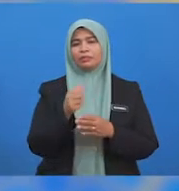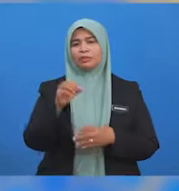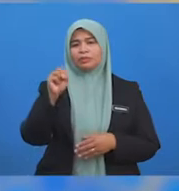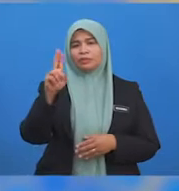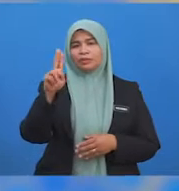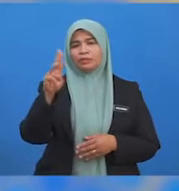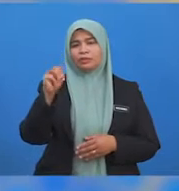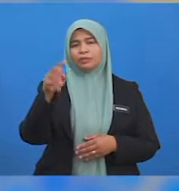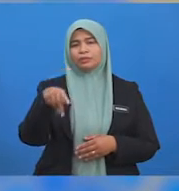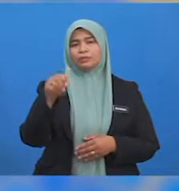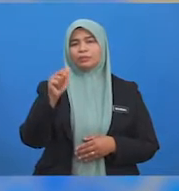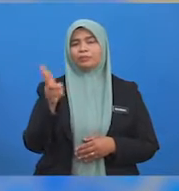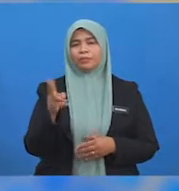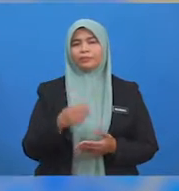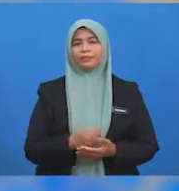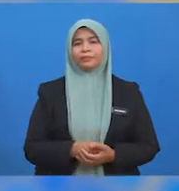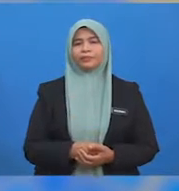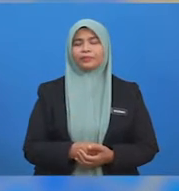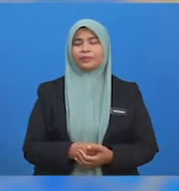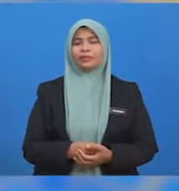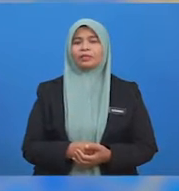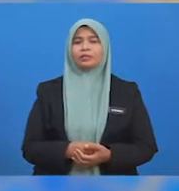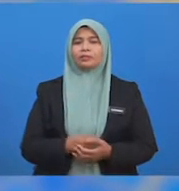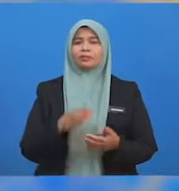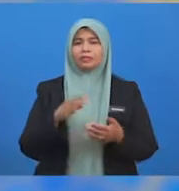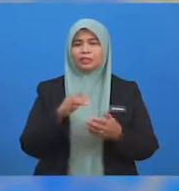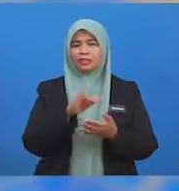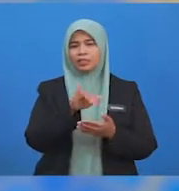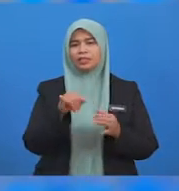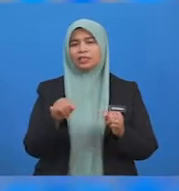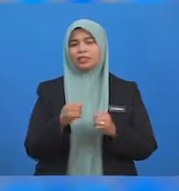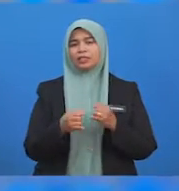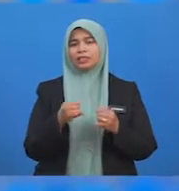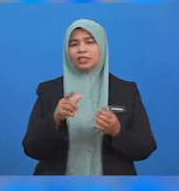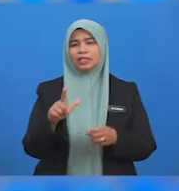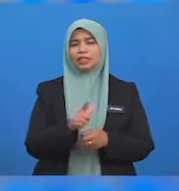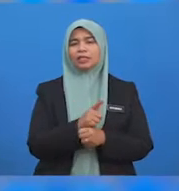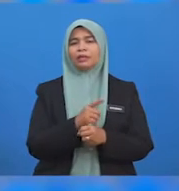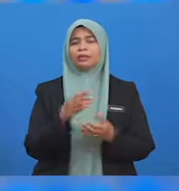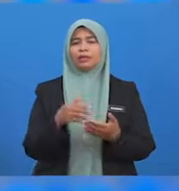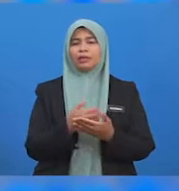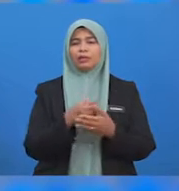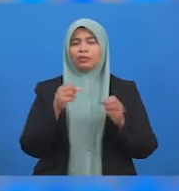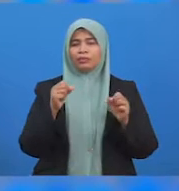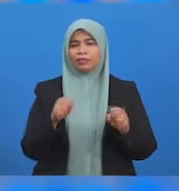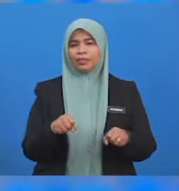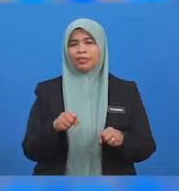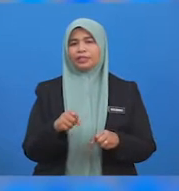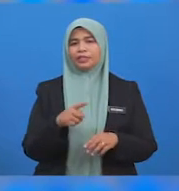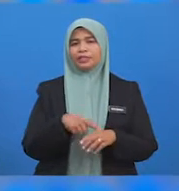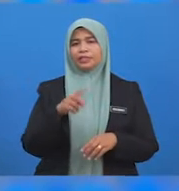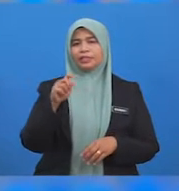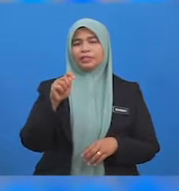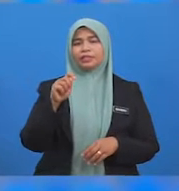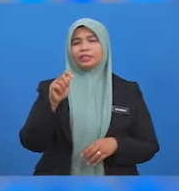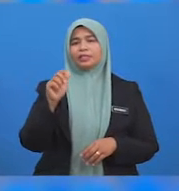hukuman untuk jenayah yang dilakukan itu boleh dijatuhkan. Subhanallah, Alhamdulillah, Allahu